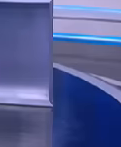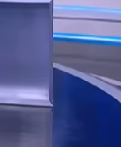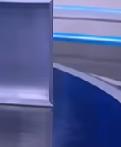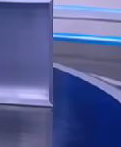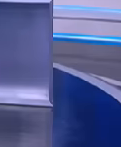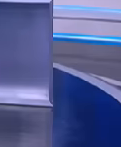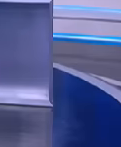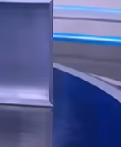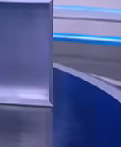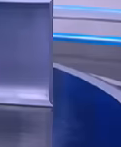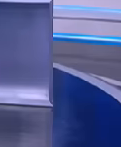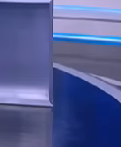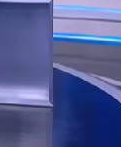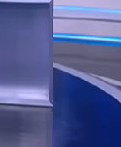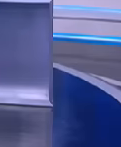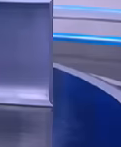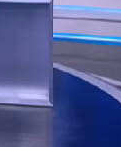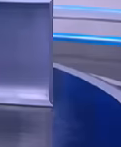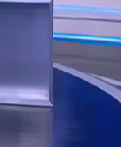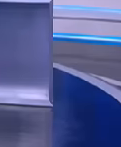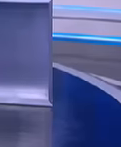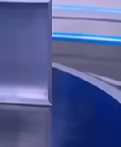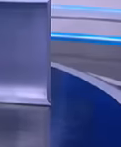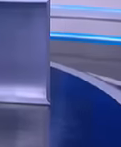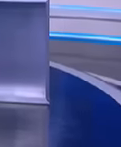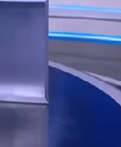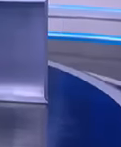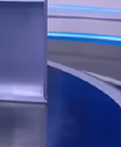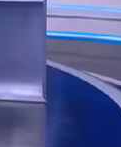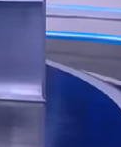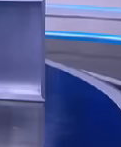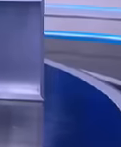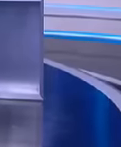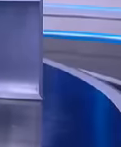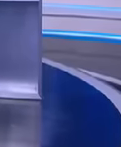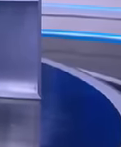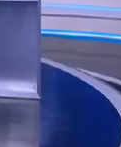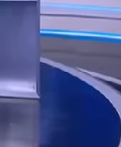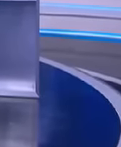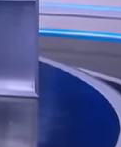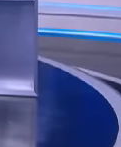patuhi SOP untuk memutuskan rantaian jangkitan COVID-19. Ya, teruskan